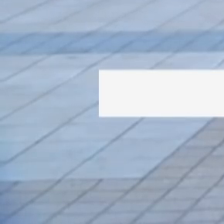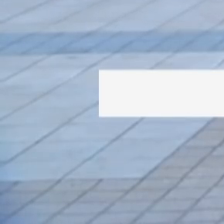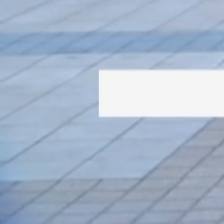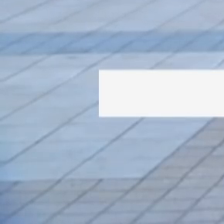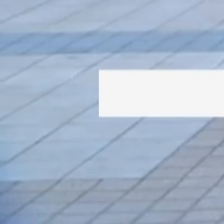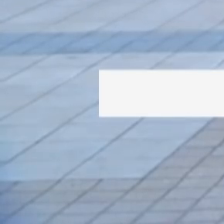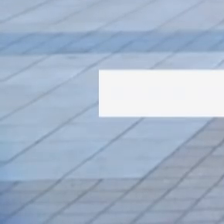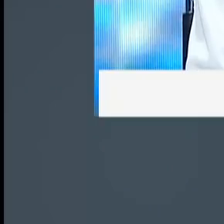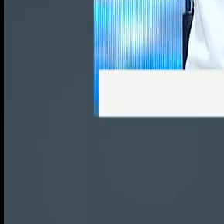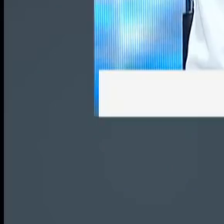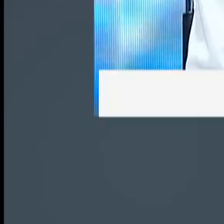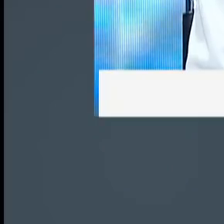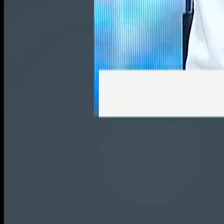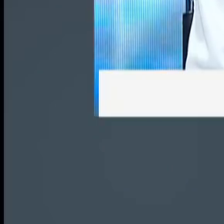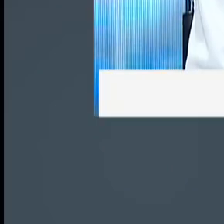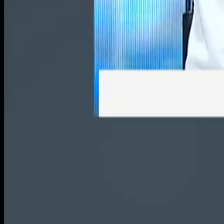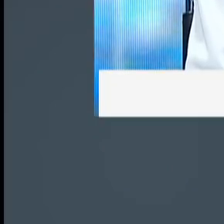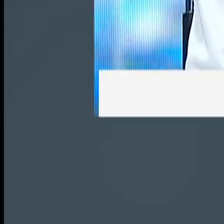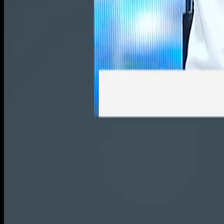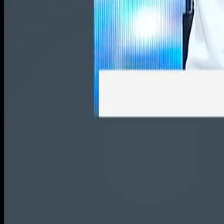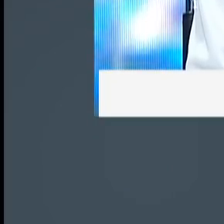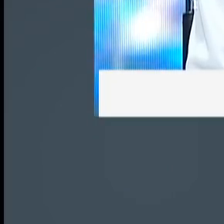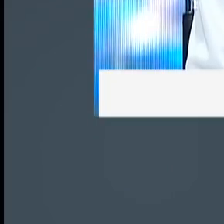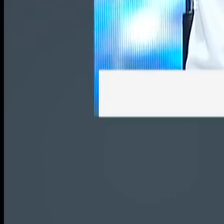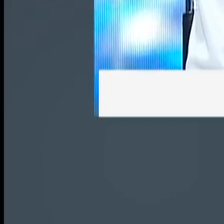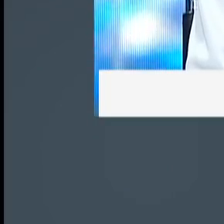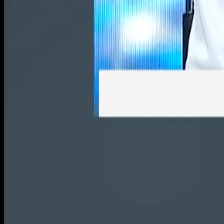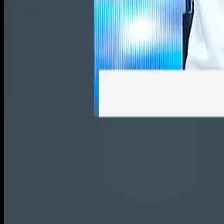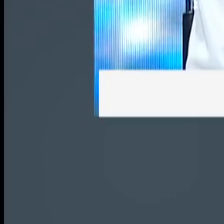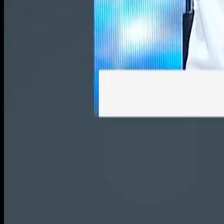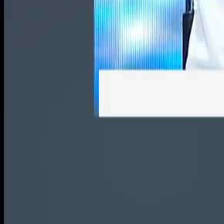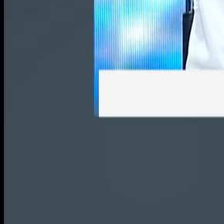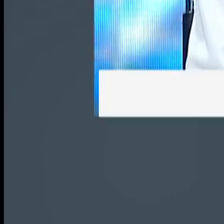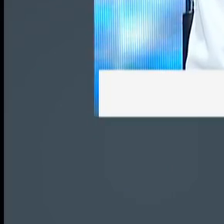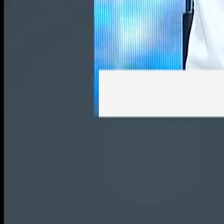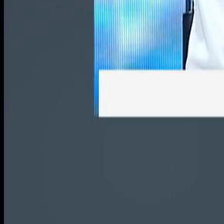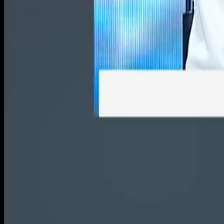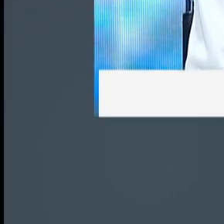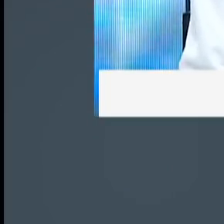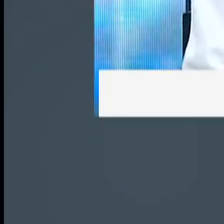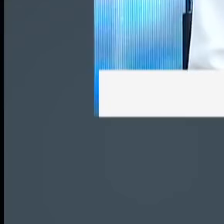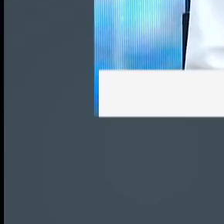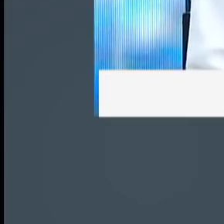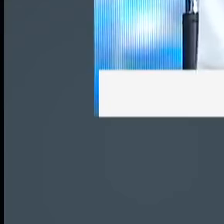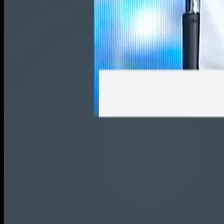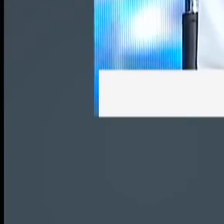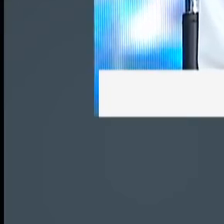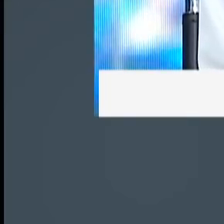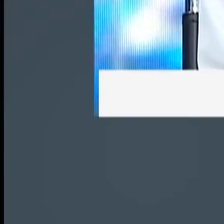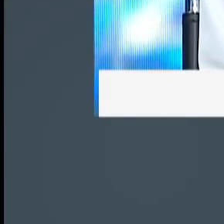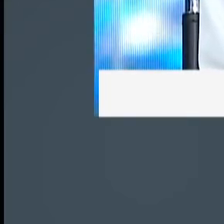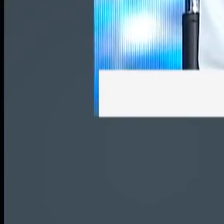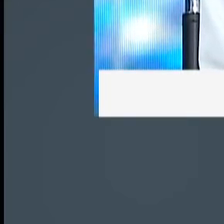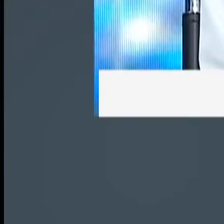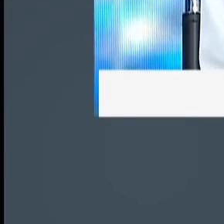למי שלא רגיל למזג האוויר הירושלמי הזה. ואולי אחד הרגעים המרגשים שאנחנו נראה כאן הערב, דוריה,